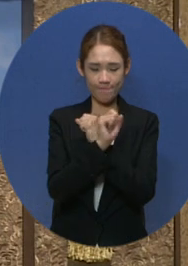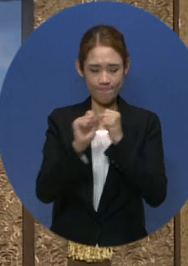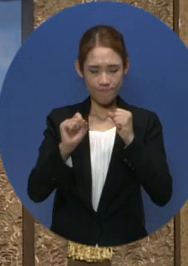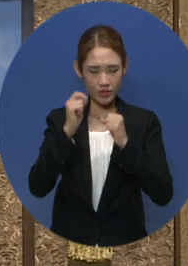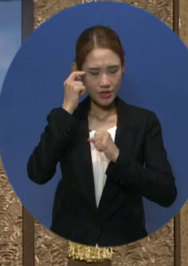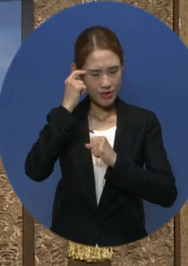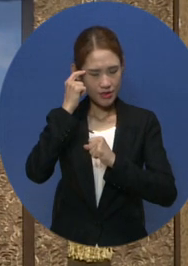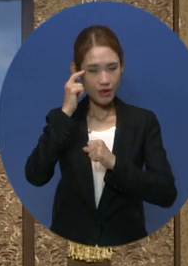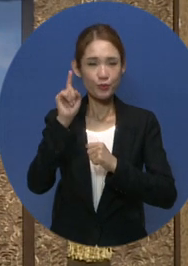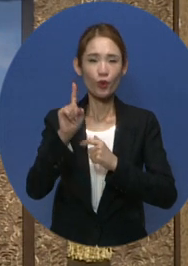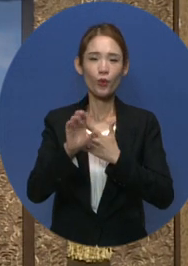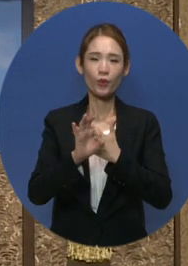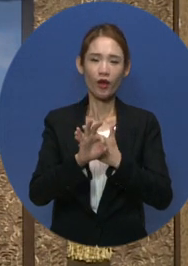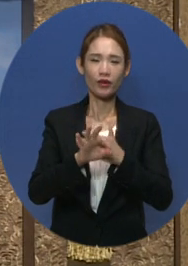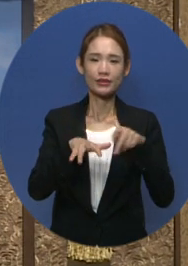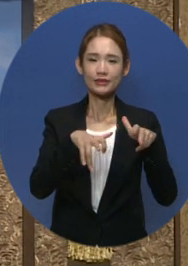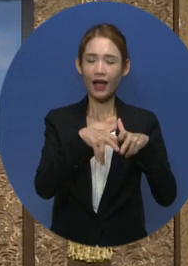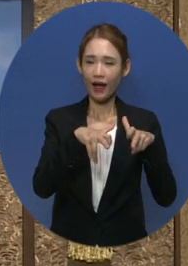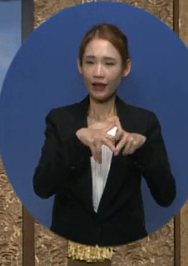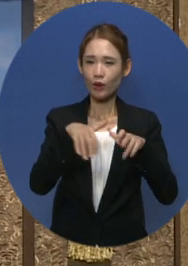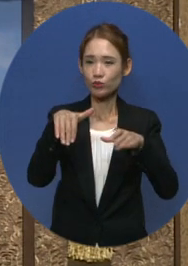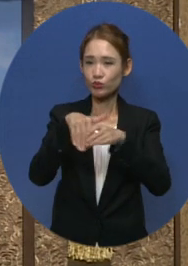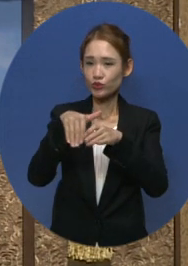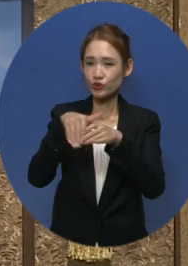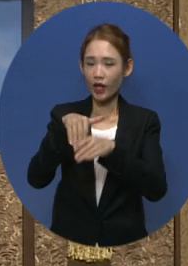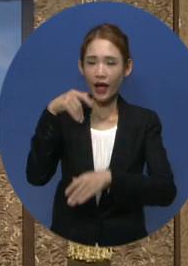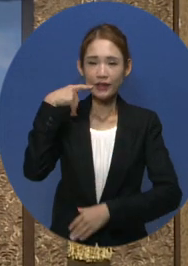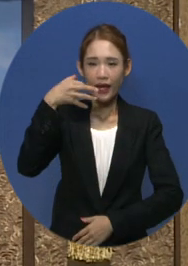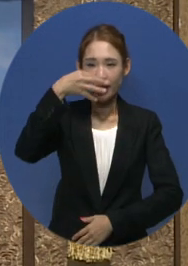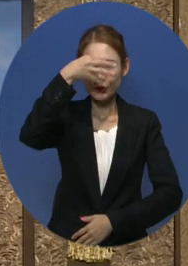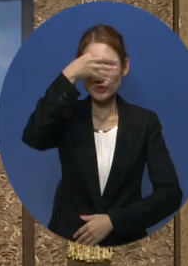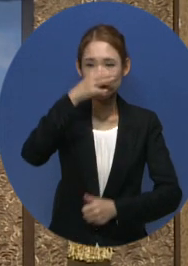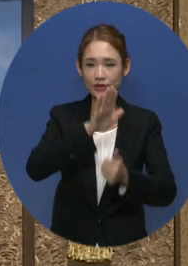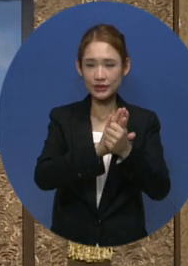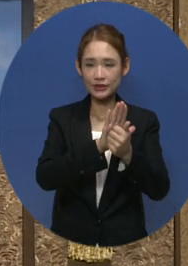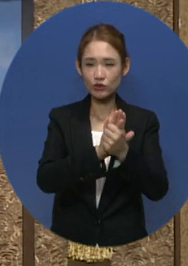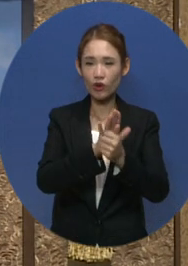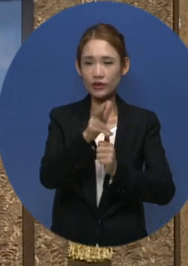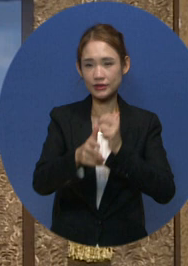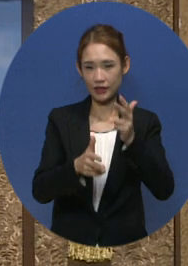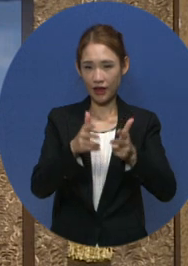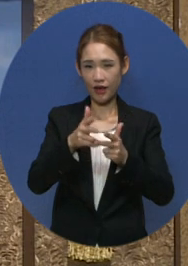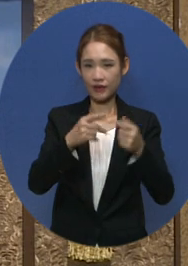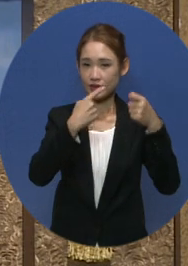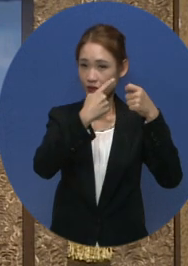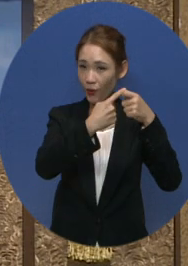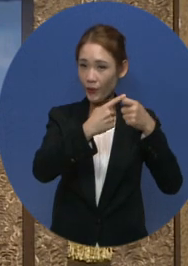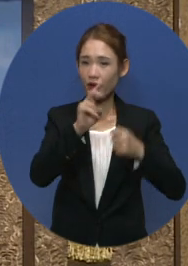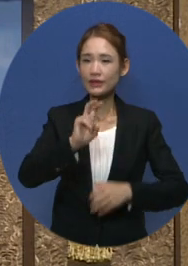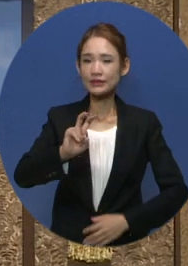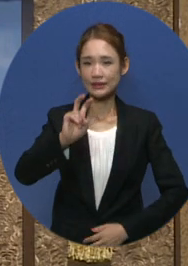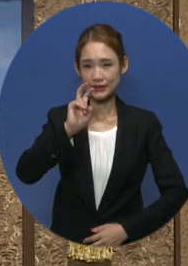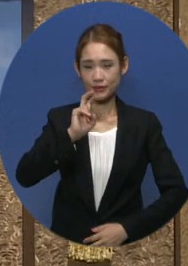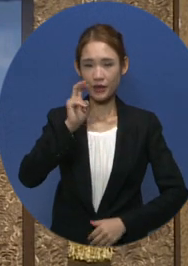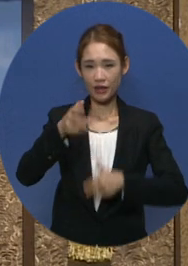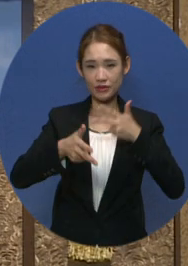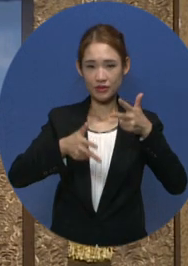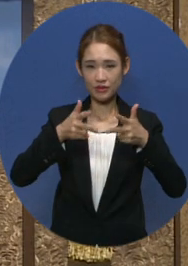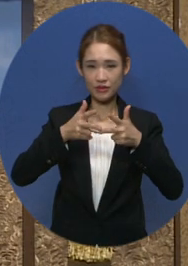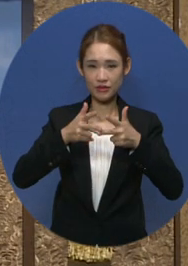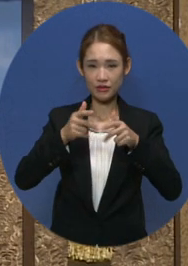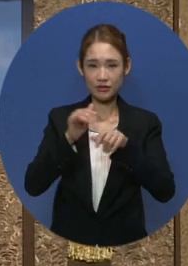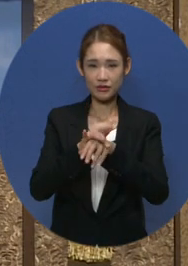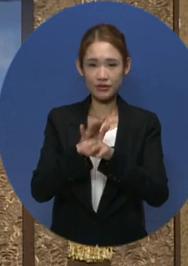넓혀서 장애인 문화예술 지원 사업을 하고 있습니다. 아. 첫 번째 음악 사업으로는